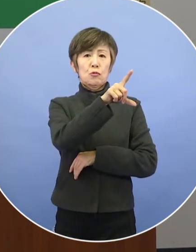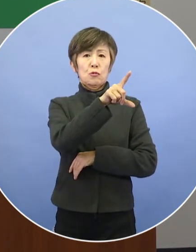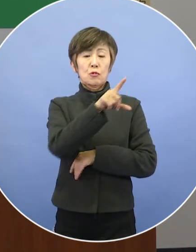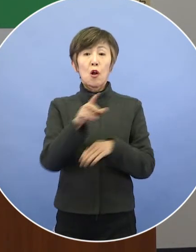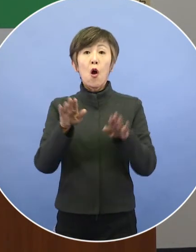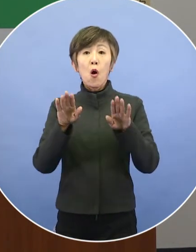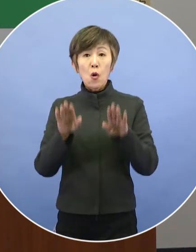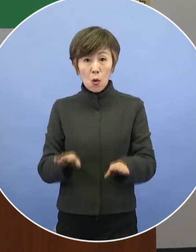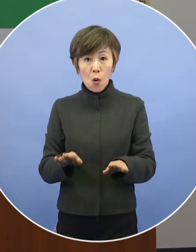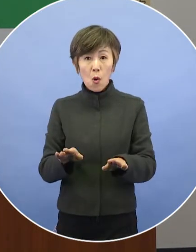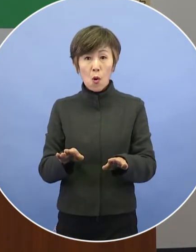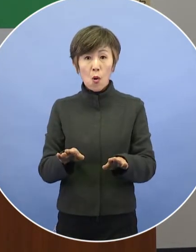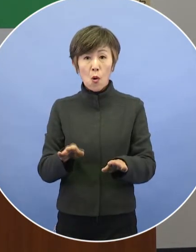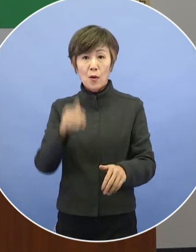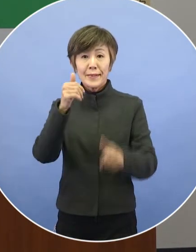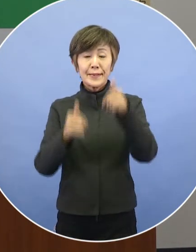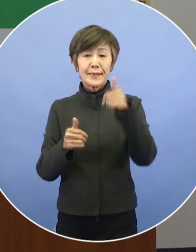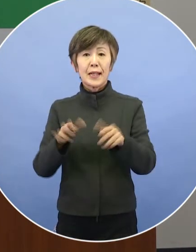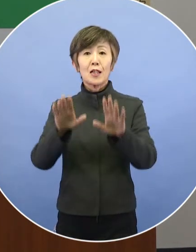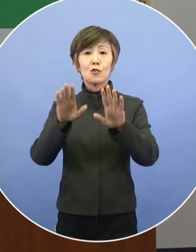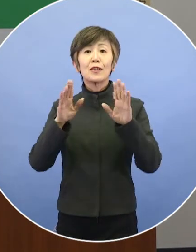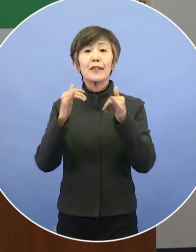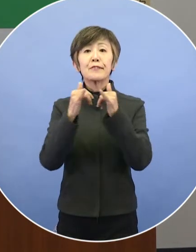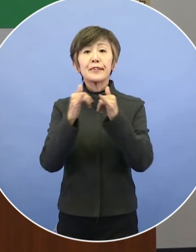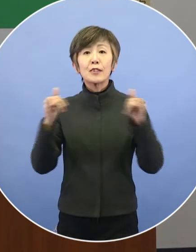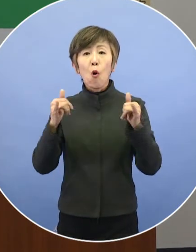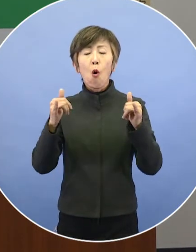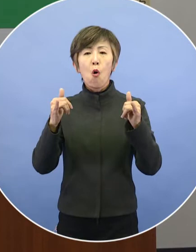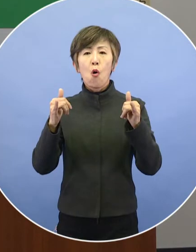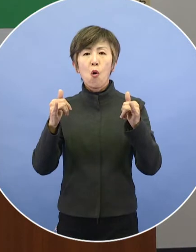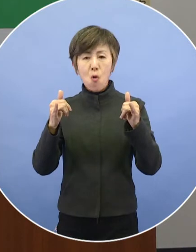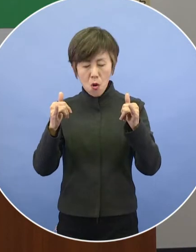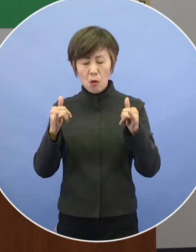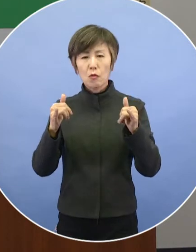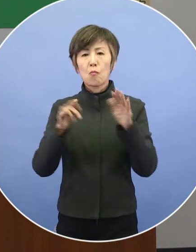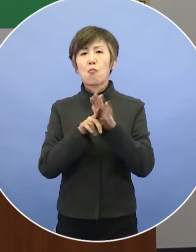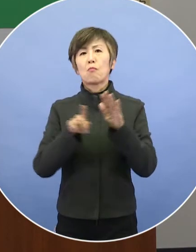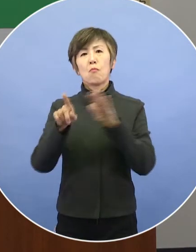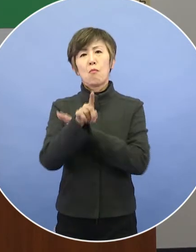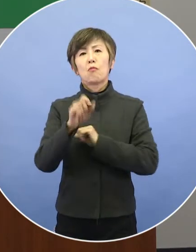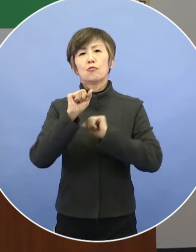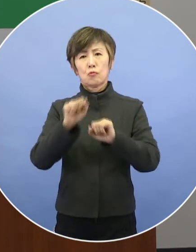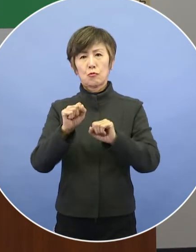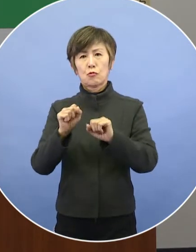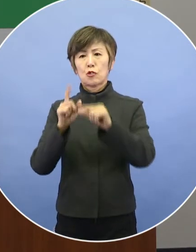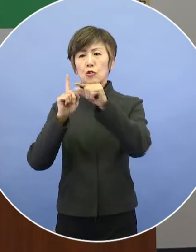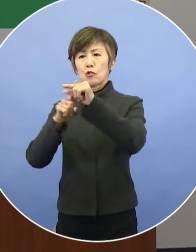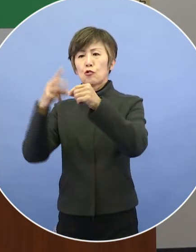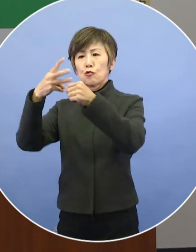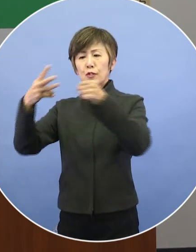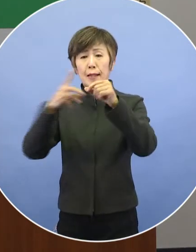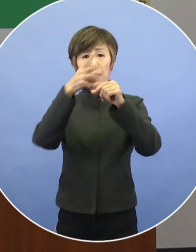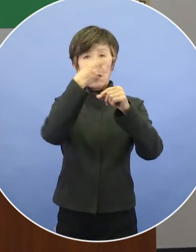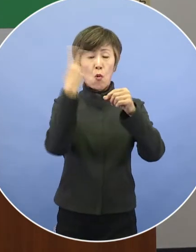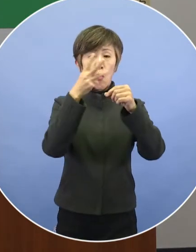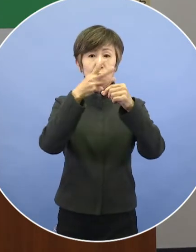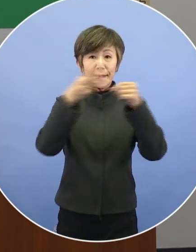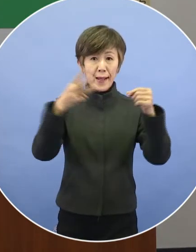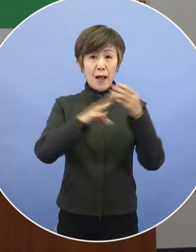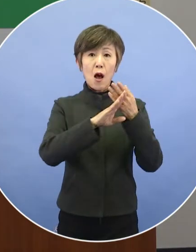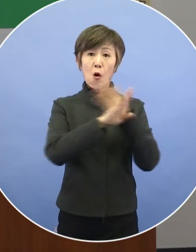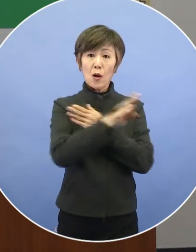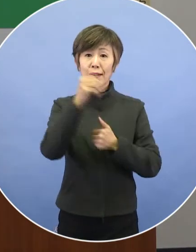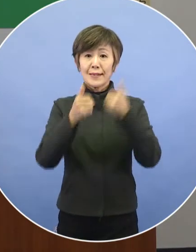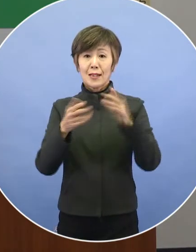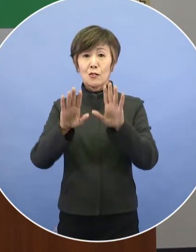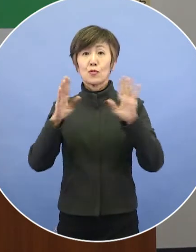合わせまして今回受験制枠というのを設定をさせていただきます高校3年生とか中学3年生まあ浪人の